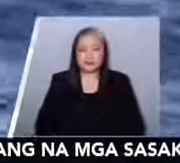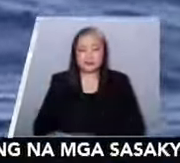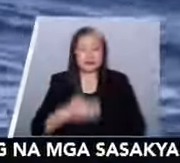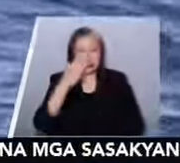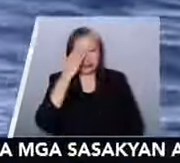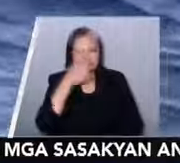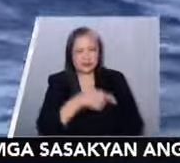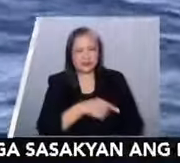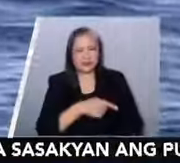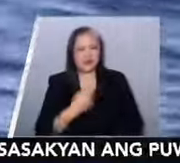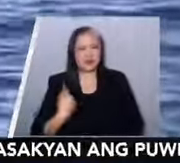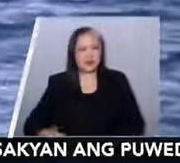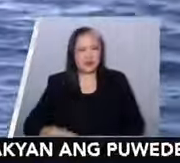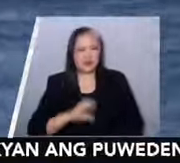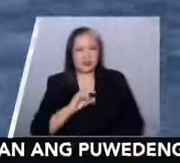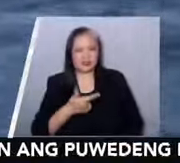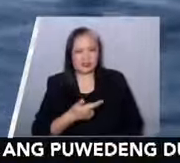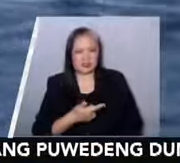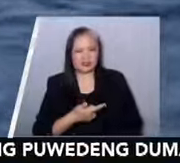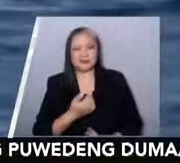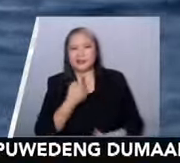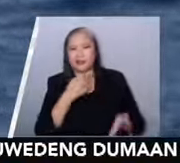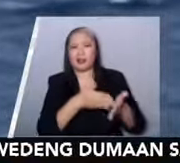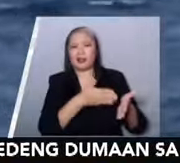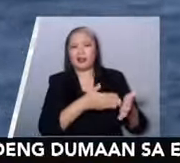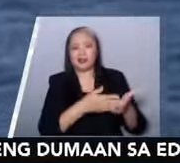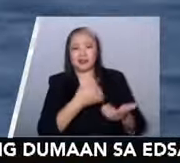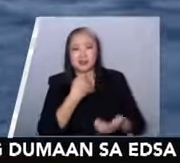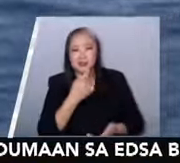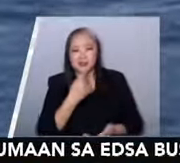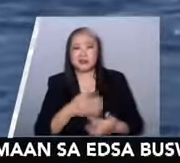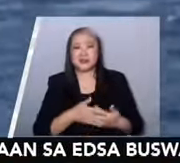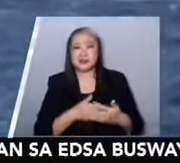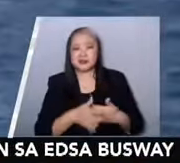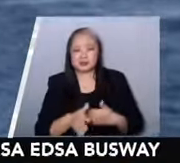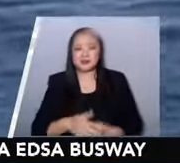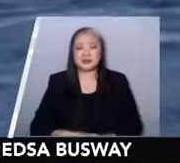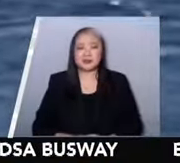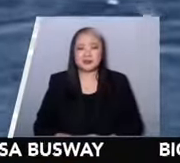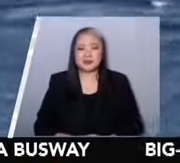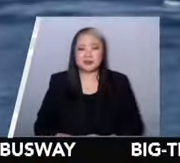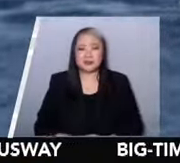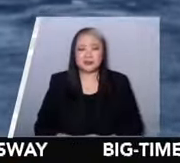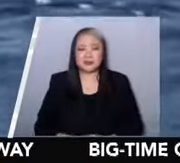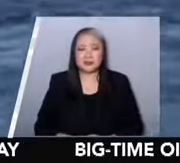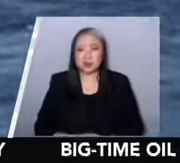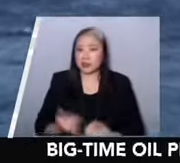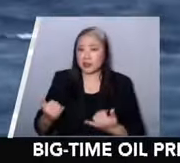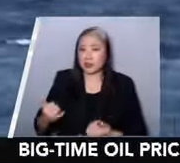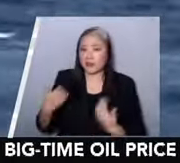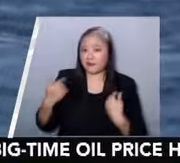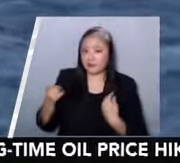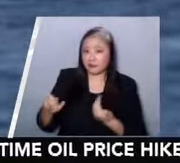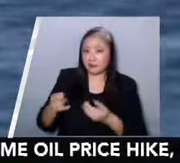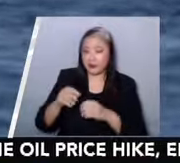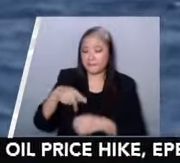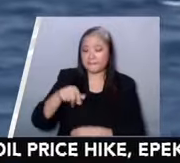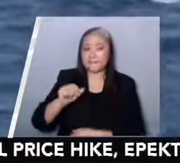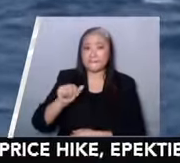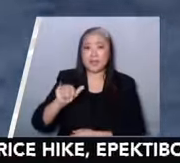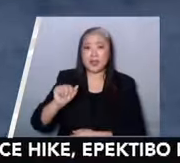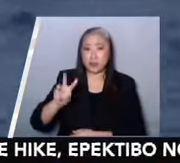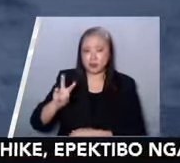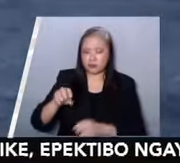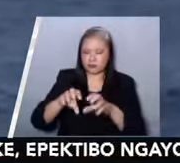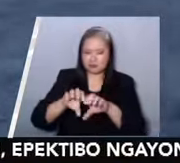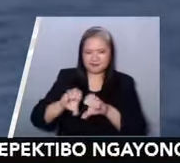nila to the moment na i-drop natin, a few days tayong umalis. Mm-hmm. So, as we speak, nandun pa naman ang ating 10 payaw. Kompleto pa? Yes,